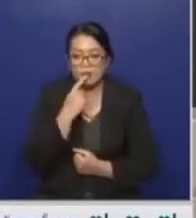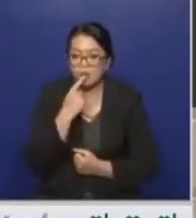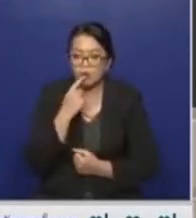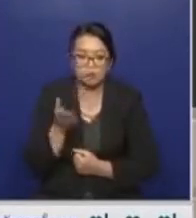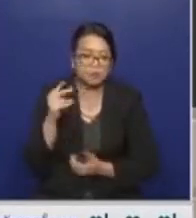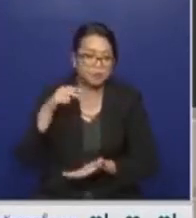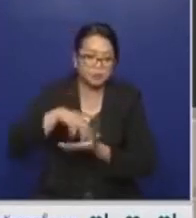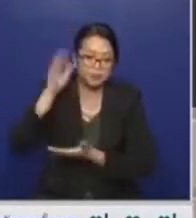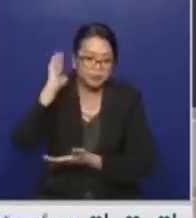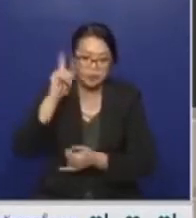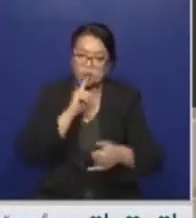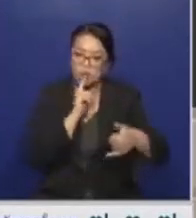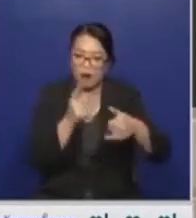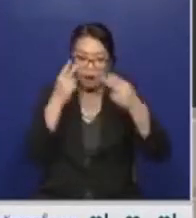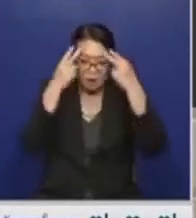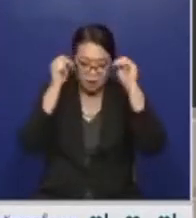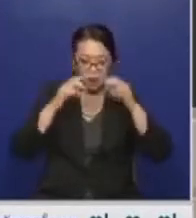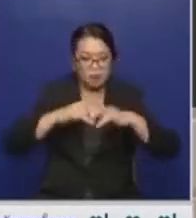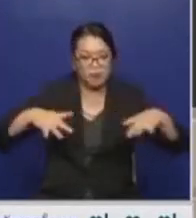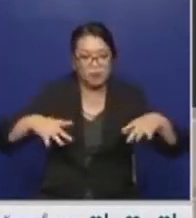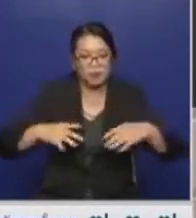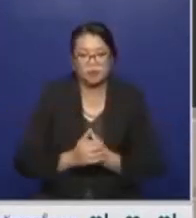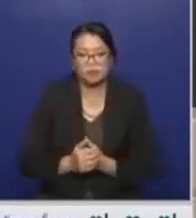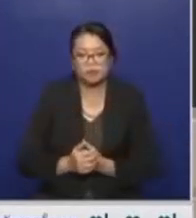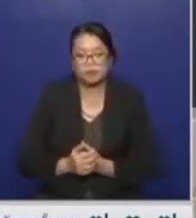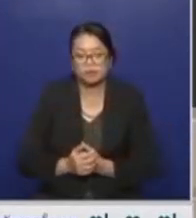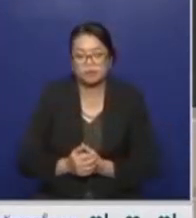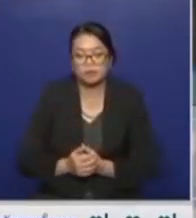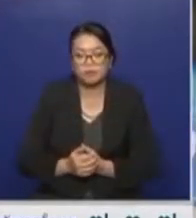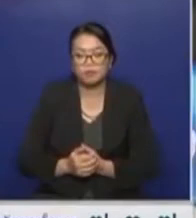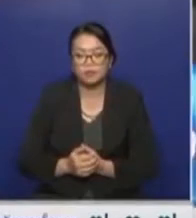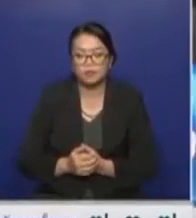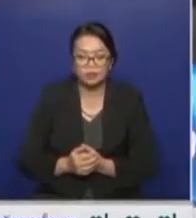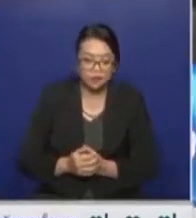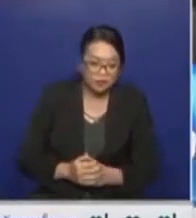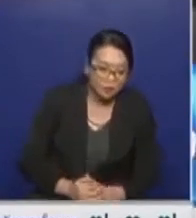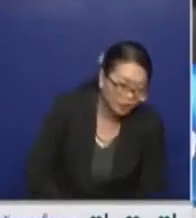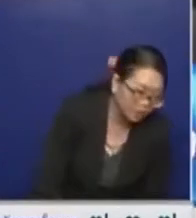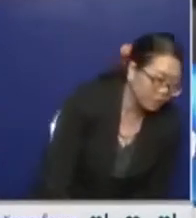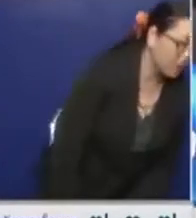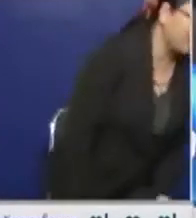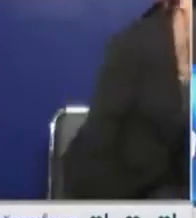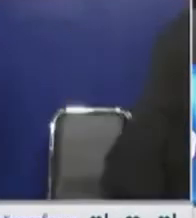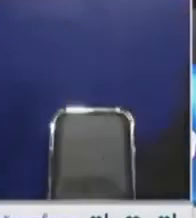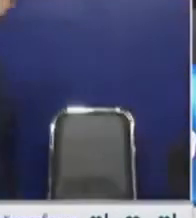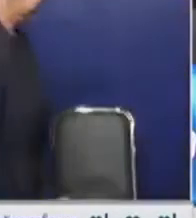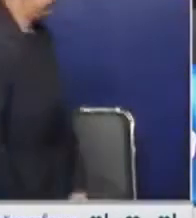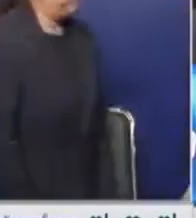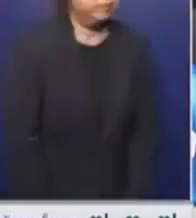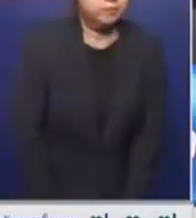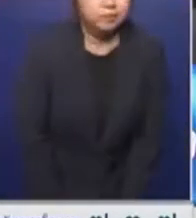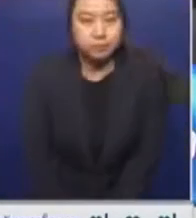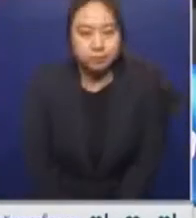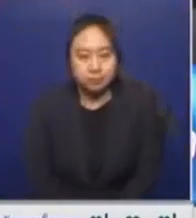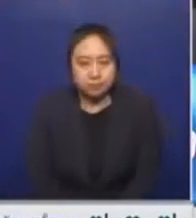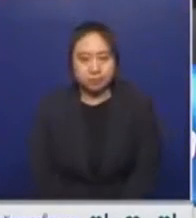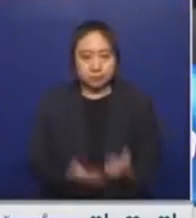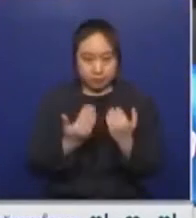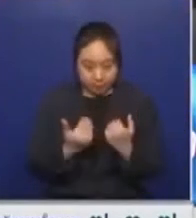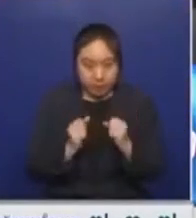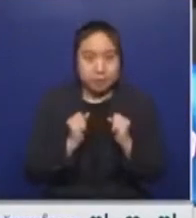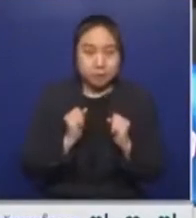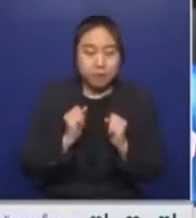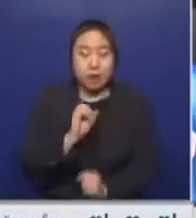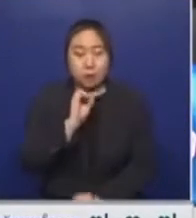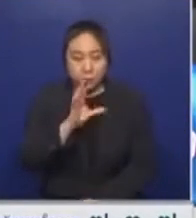ไปแล้วครับไปไกลไปหน่อย ก็กำลังจะบอกนะคะว่าในสิ่งที่ท่านเลือกเข้ามาน